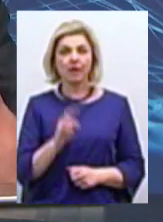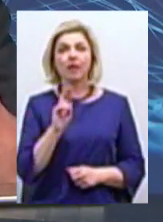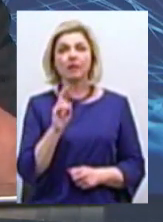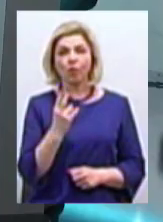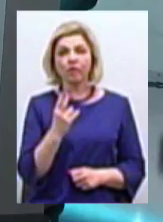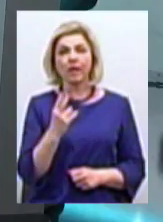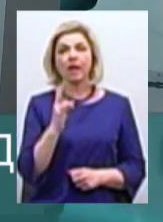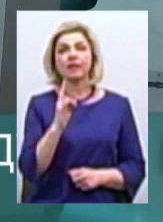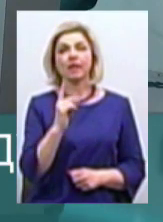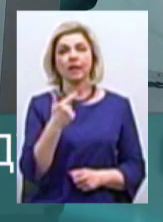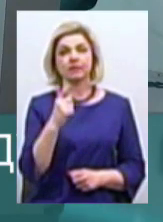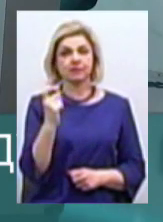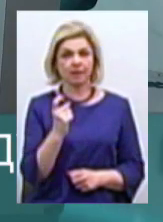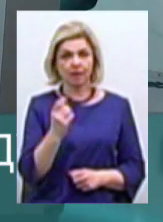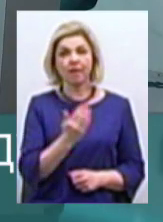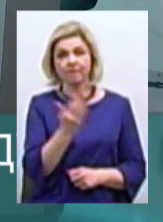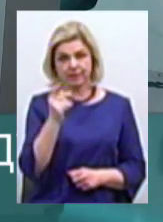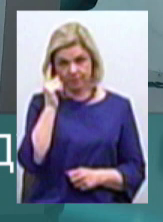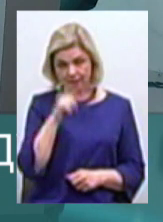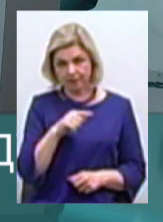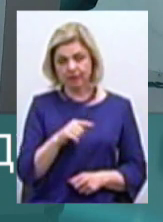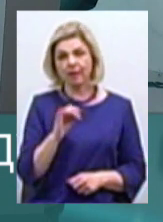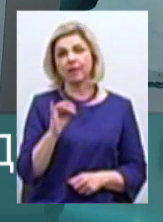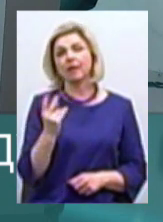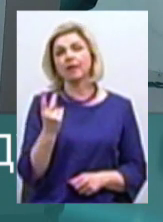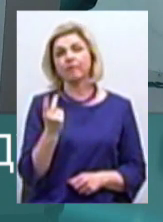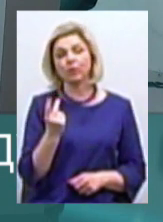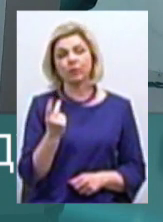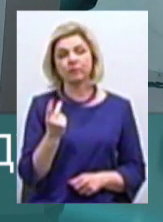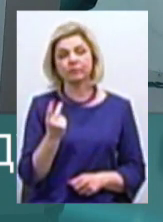Миколаївський глиноземний завод, ви знаєте, і це